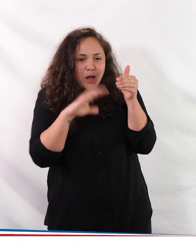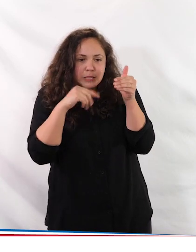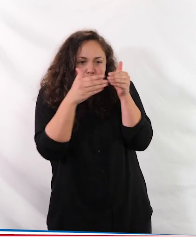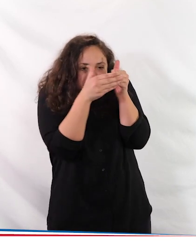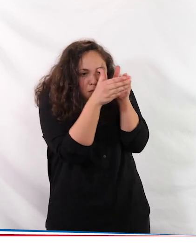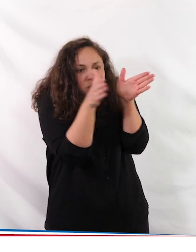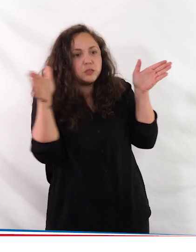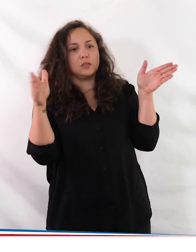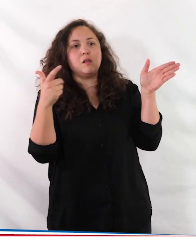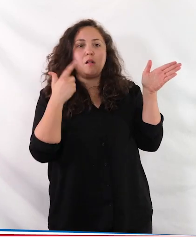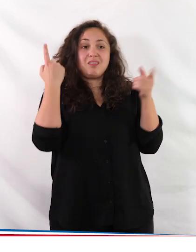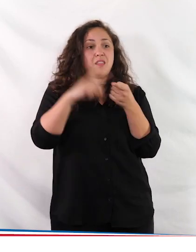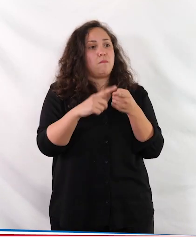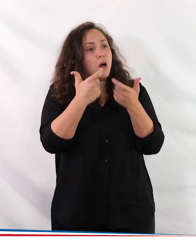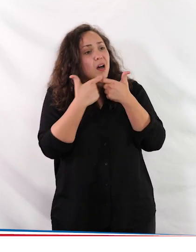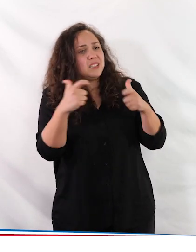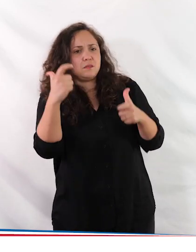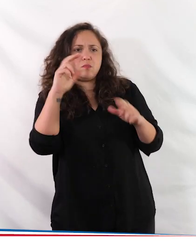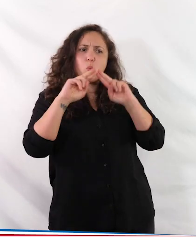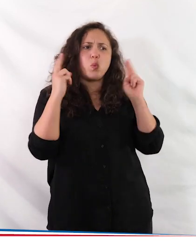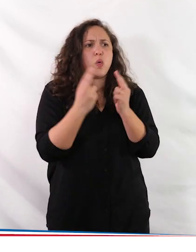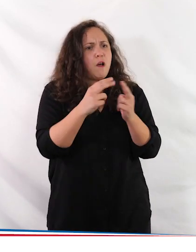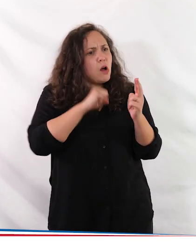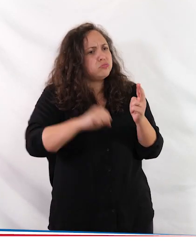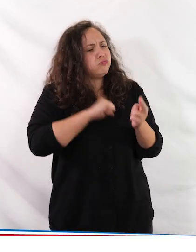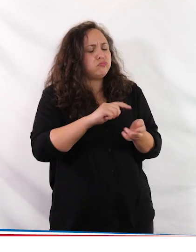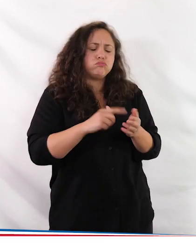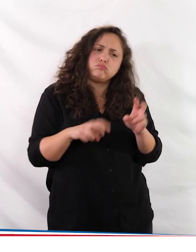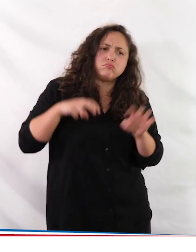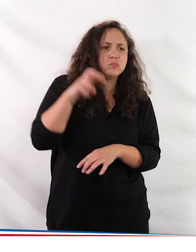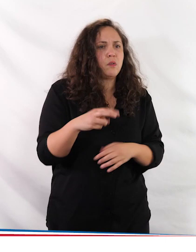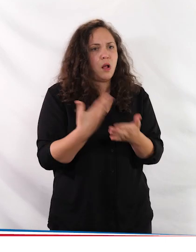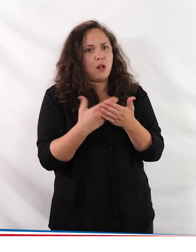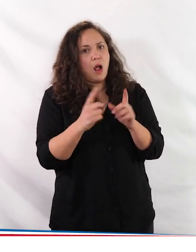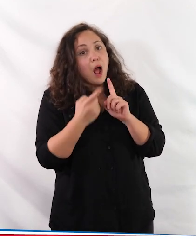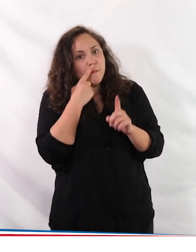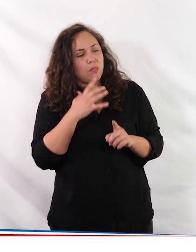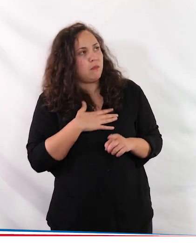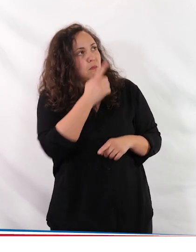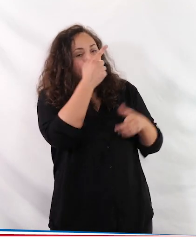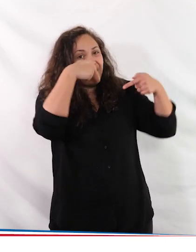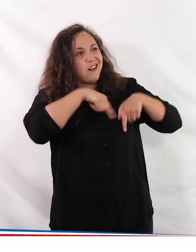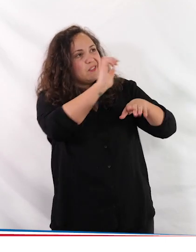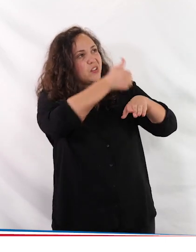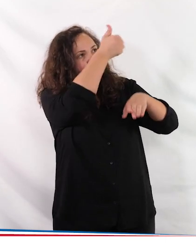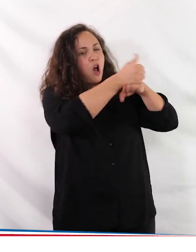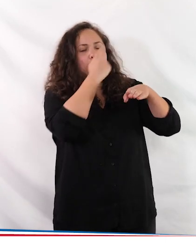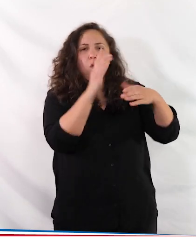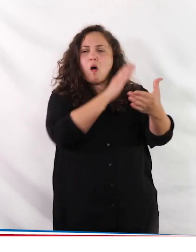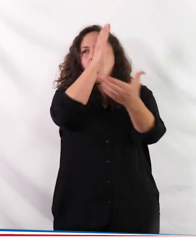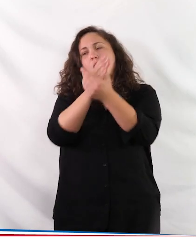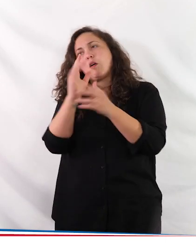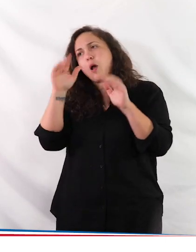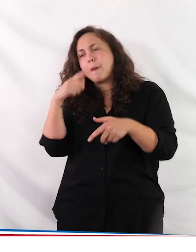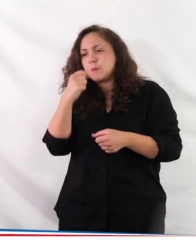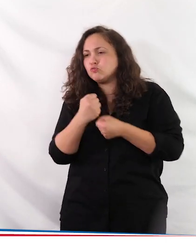changer d'échelle et d'accélérer le tempo sur la question de l'accessibilité universelle, là, l'État doit pouvoir intervenir par